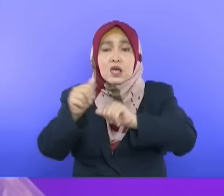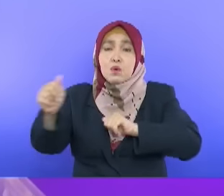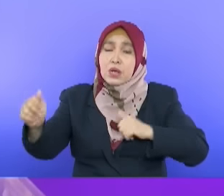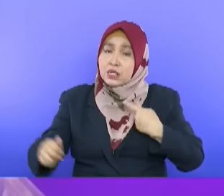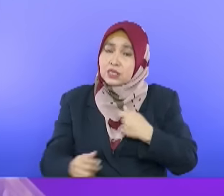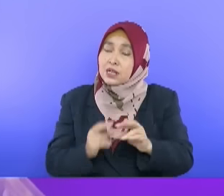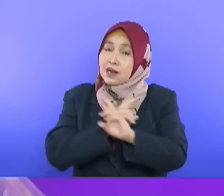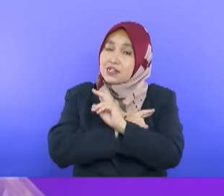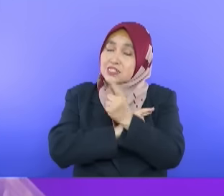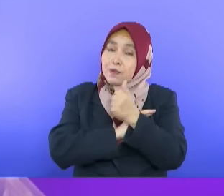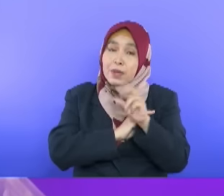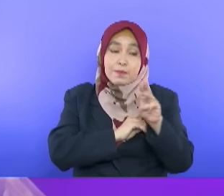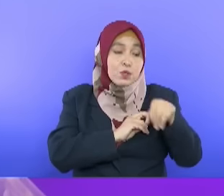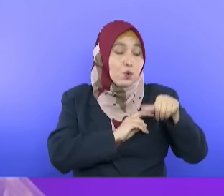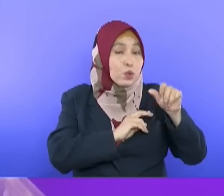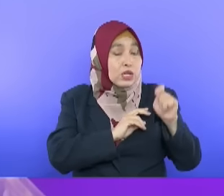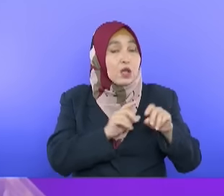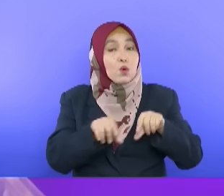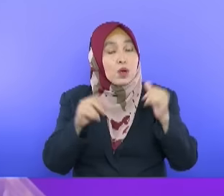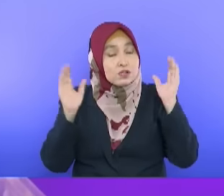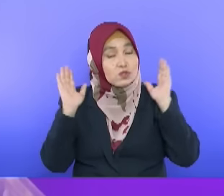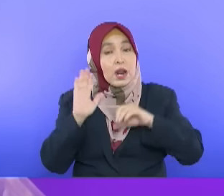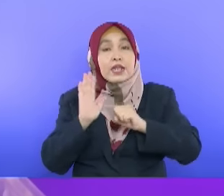ya berhak sementara